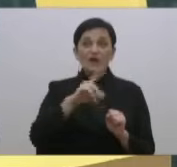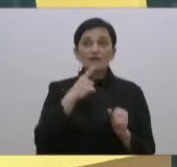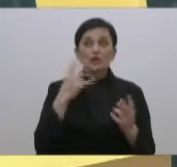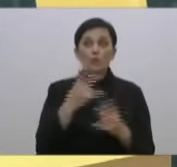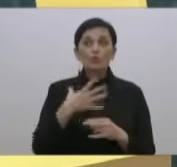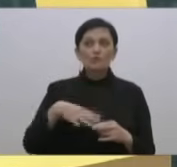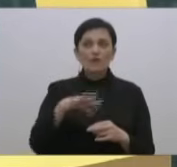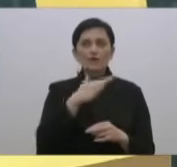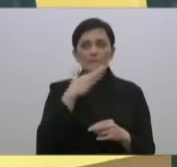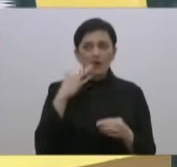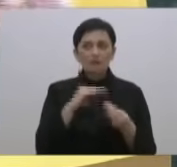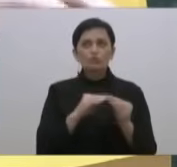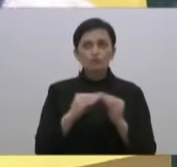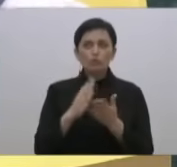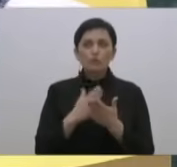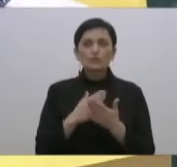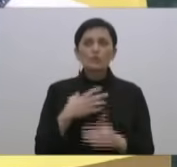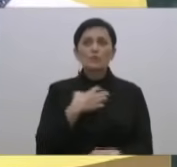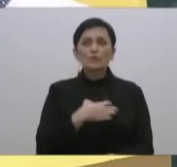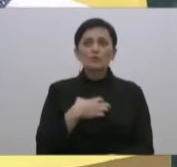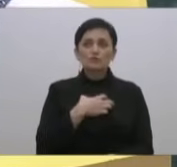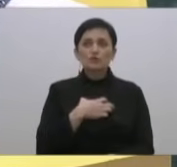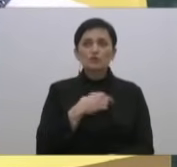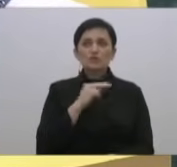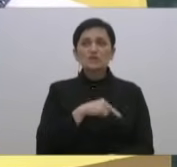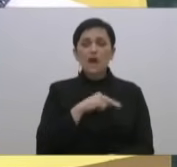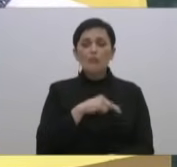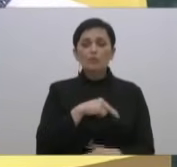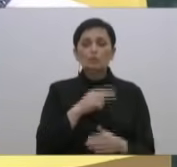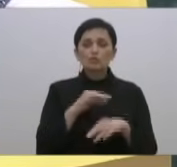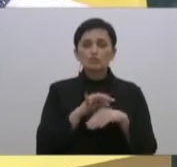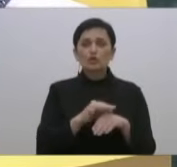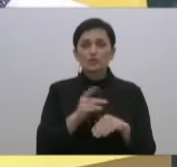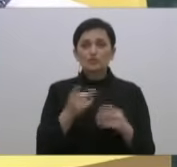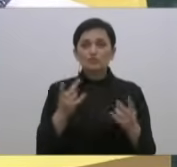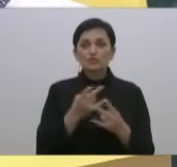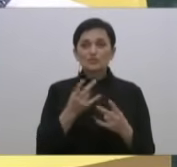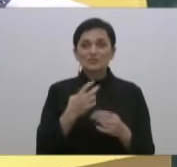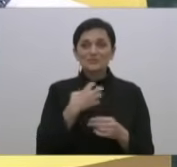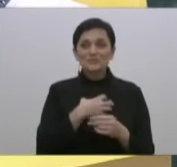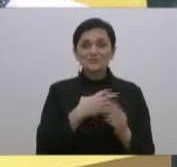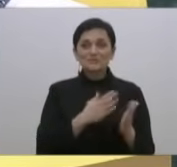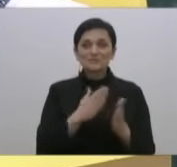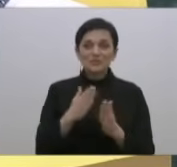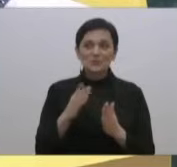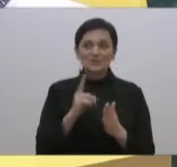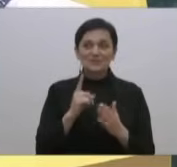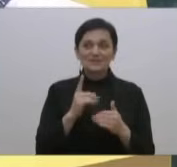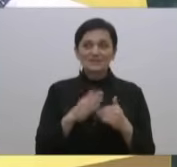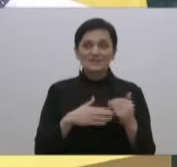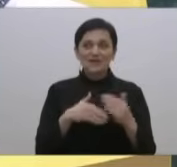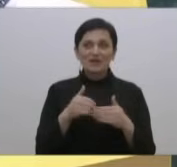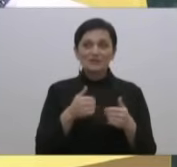უნდა, ქვეყანაში ძალიან ბევრი გამოწვევა, ძალიან მნიშვნელოვანი სამუშაოებია ჩასტარებელი, მაგრამ ამას ჭირდება უმთავრესა სტაბილურობა, რასაც ხელს